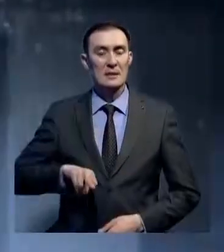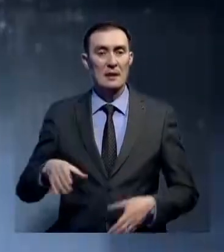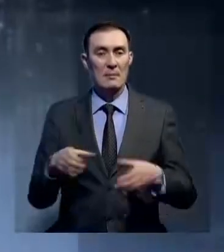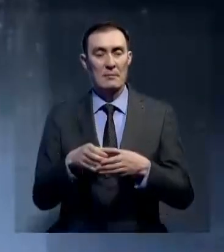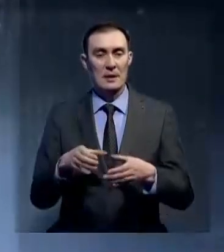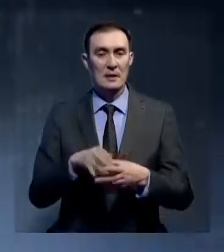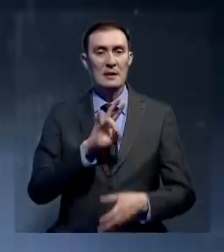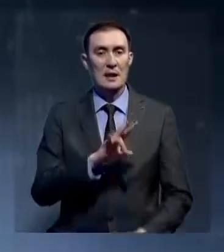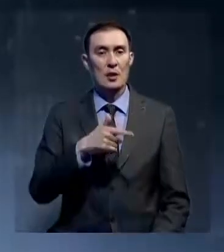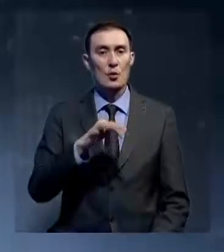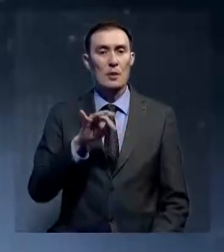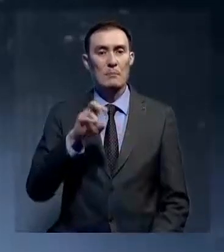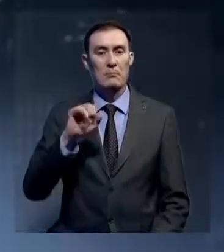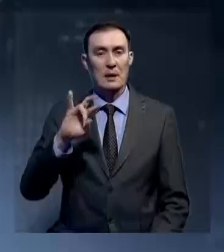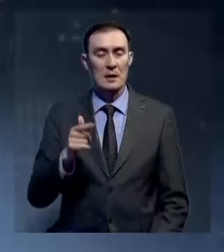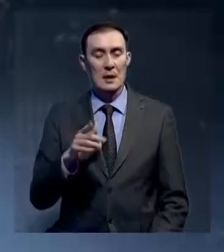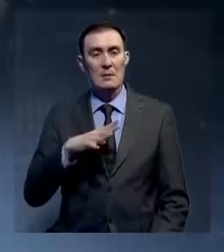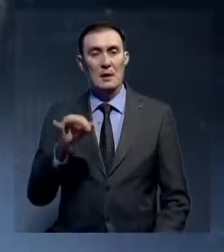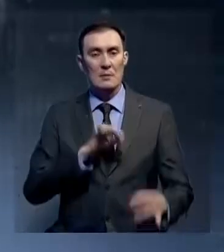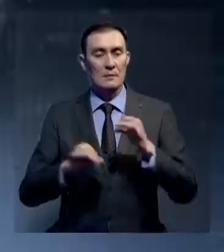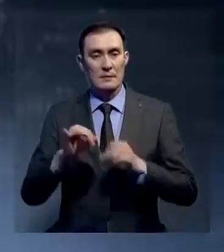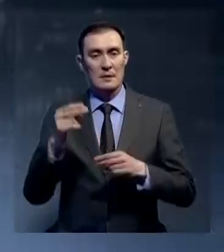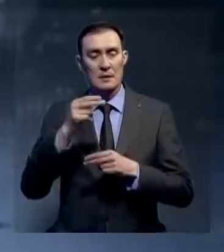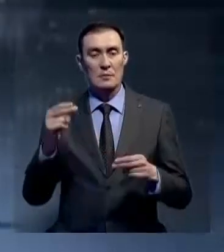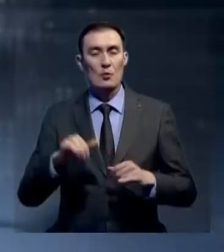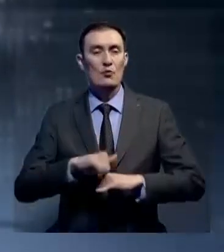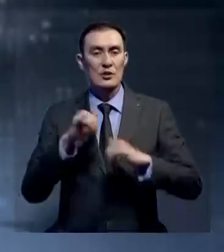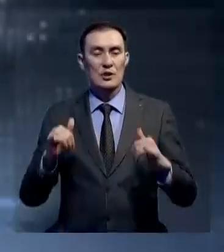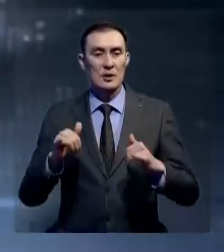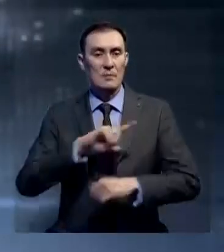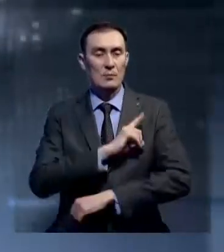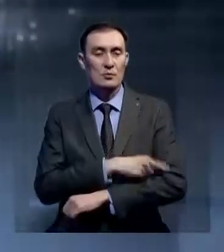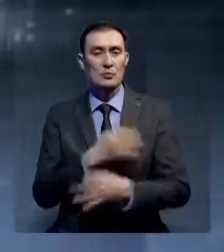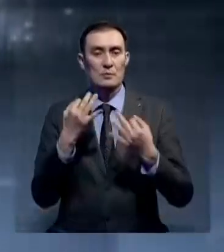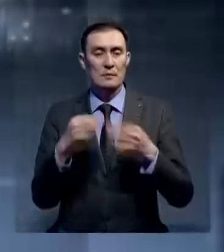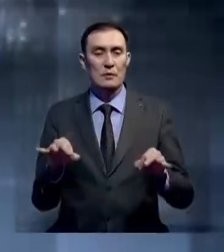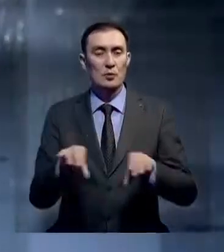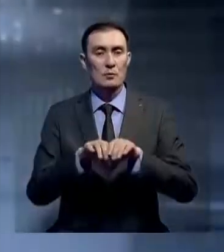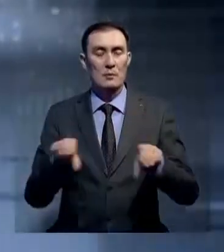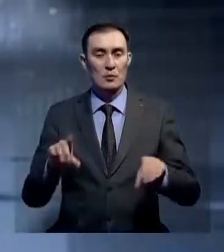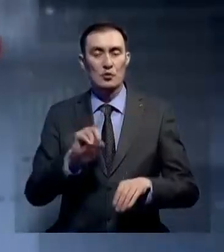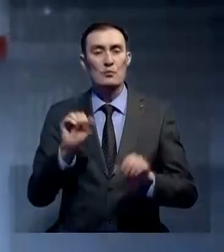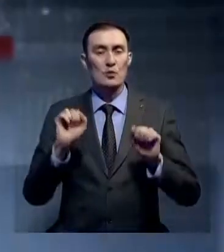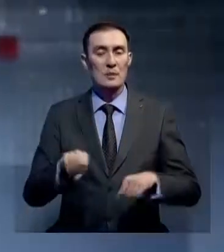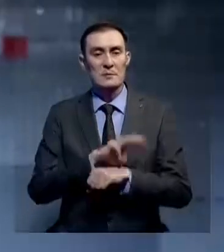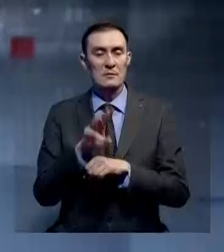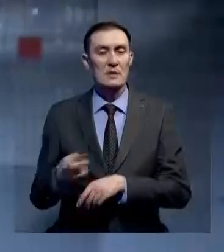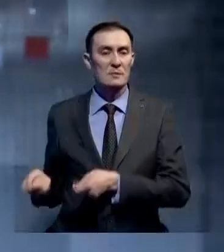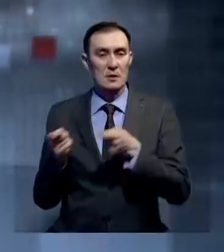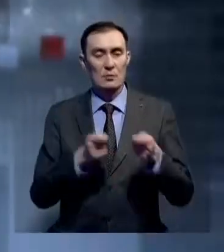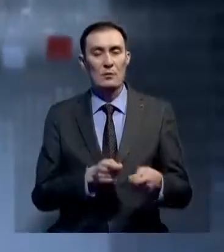КТК Николай Горбань. Акцент стороны сделали на увеличении пропускной способности трубопровода, что позволит обеспечить